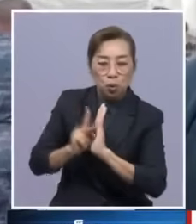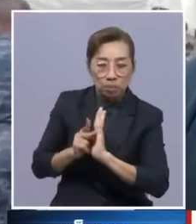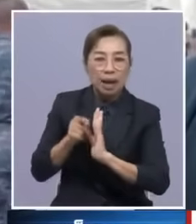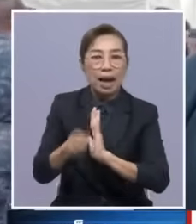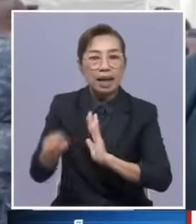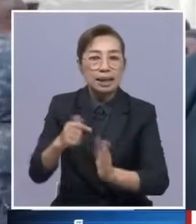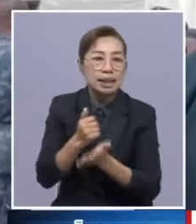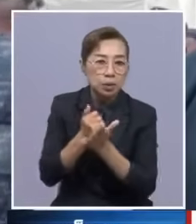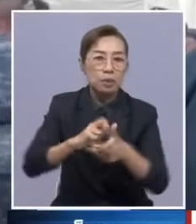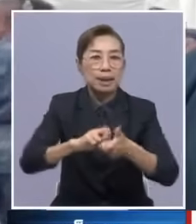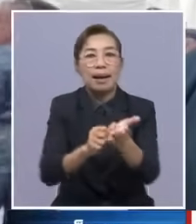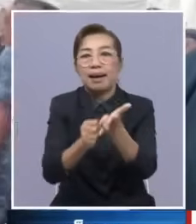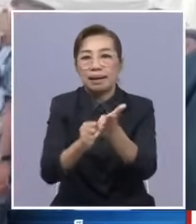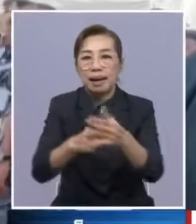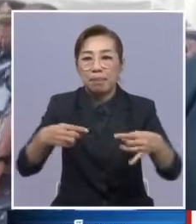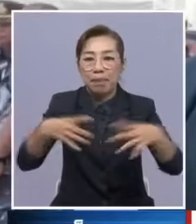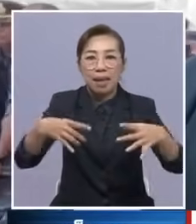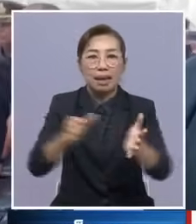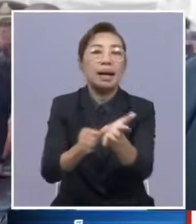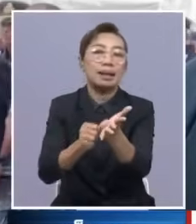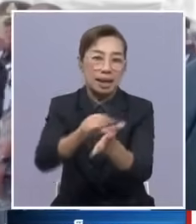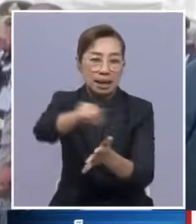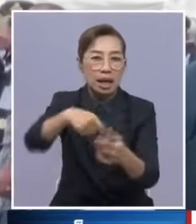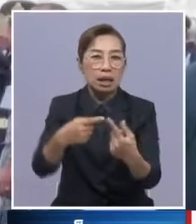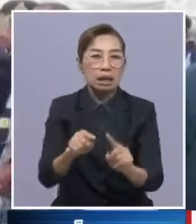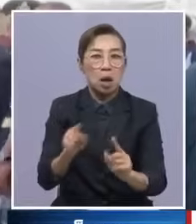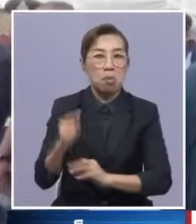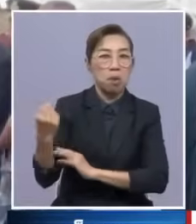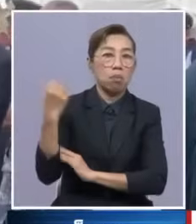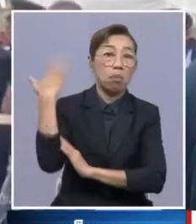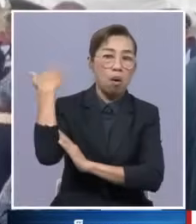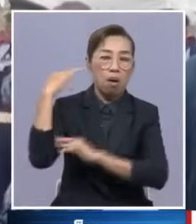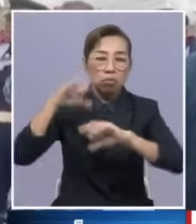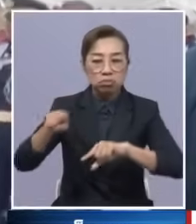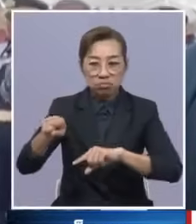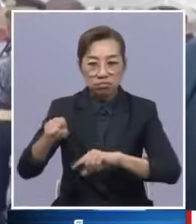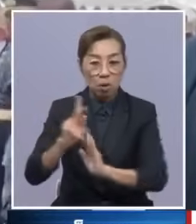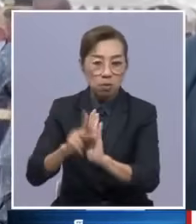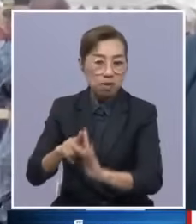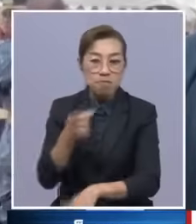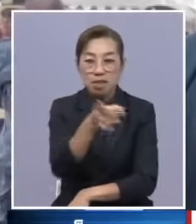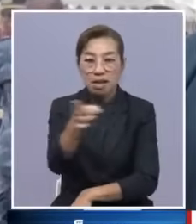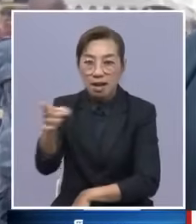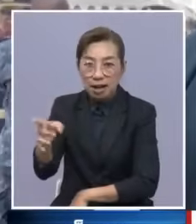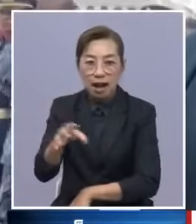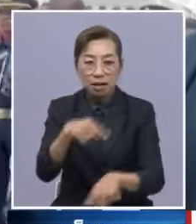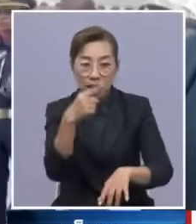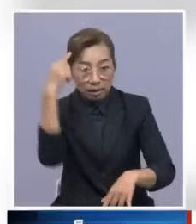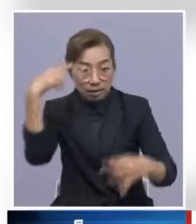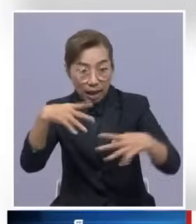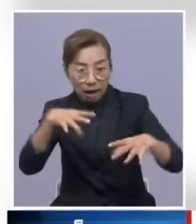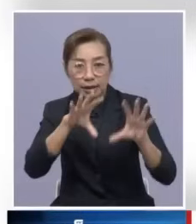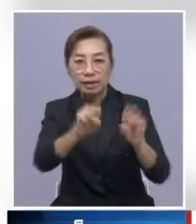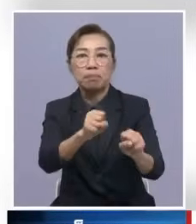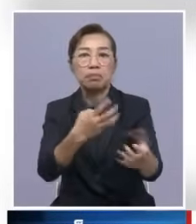ความขัดแย้งแต่หลักการนี้กลับถูกบิดเบือนจากฝ่ายที่มีอำนาจในอดีตเอามาใช้เป็นเครื่องมือจัดการกับฝ่ายตรงข้ามทาง